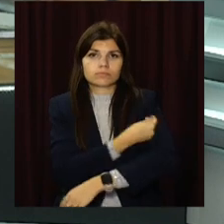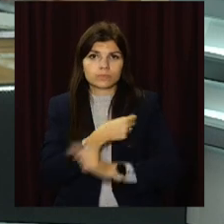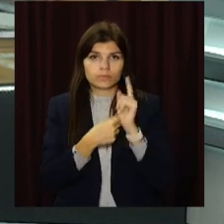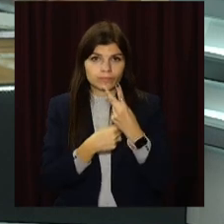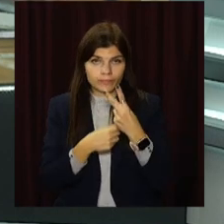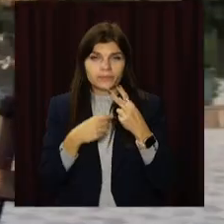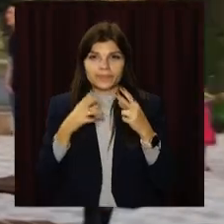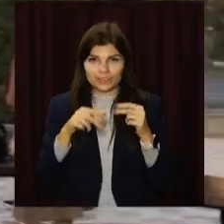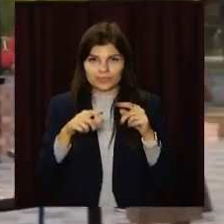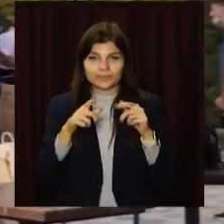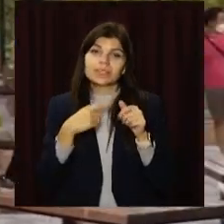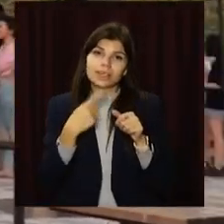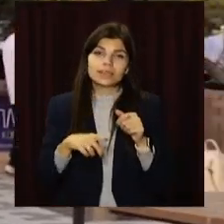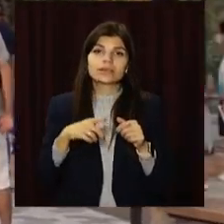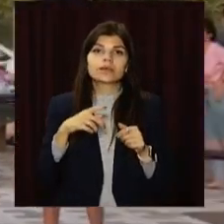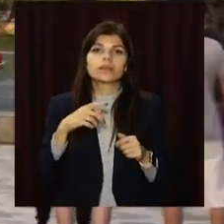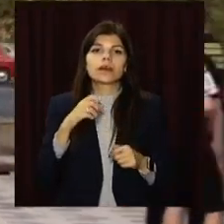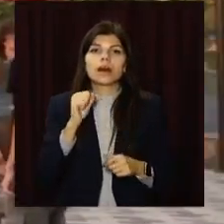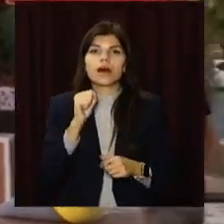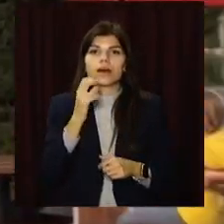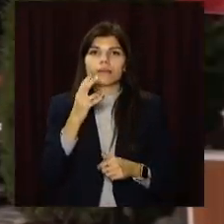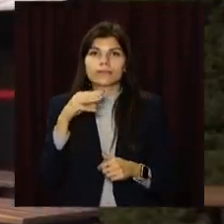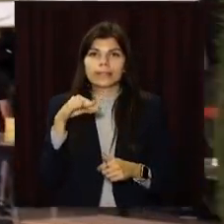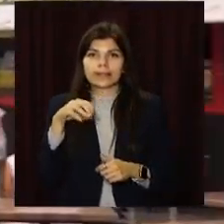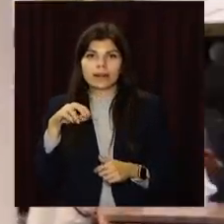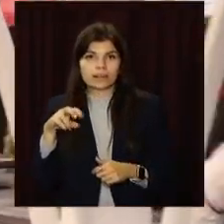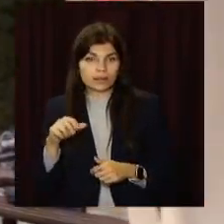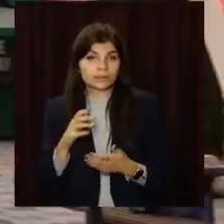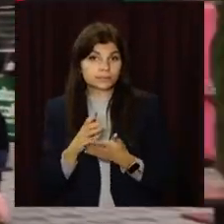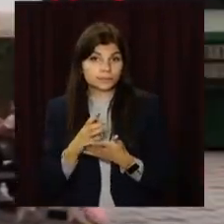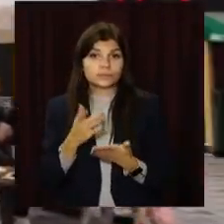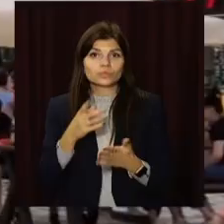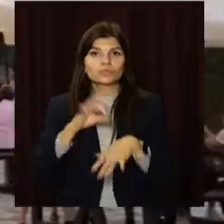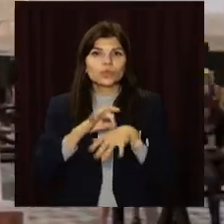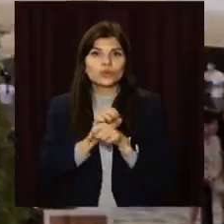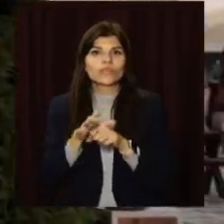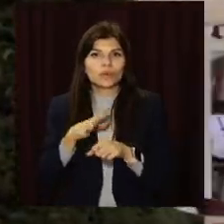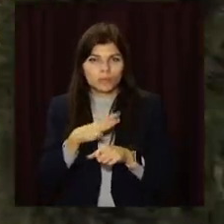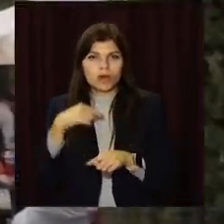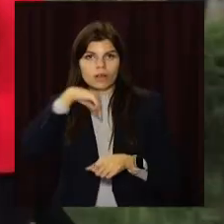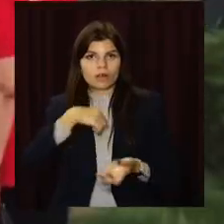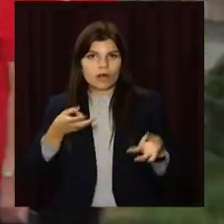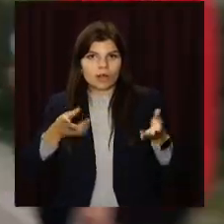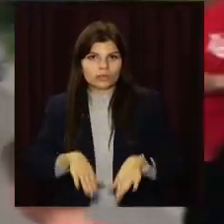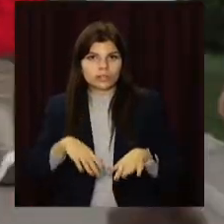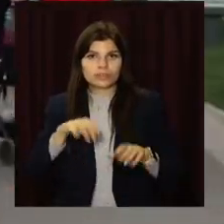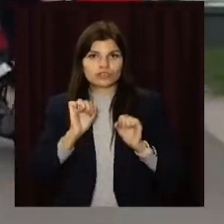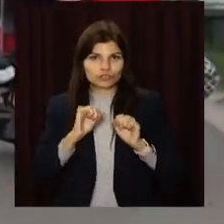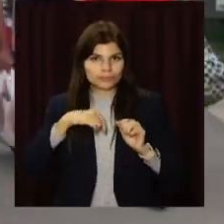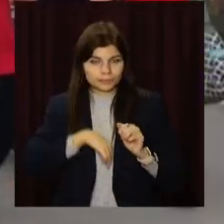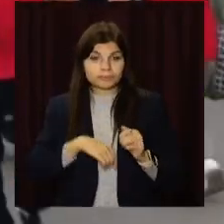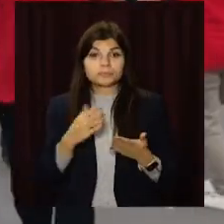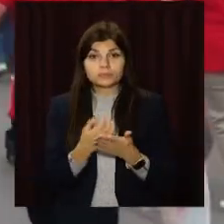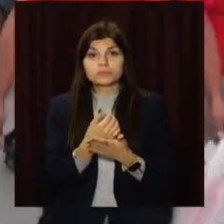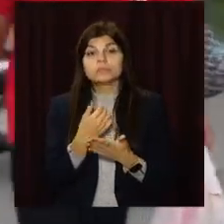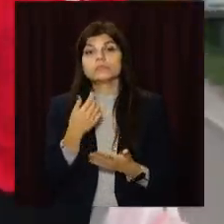проти коронавірусу, повідомляє посольство України в Узбекистані. В'їзд до країни без обмежень повітряним та залізничним транспортом. В